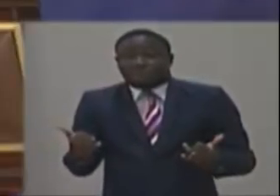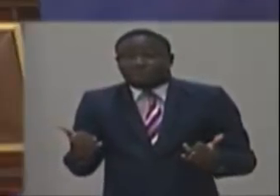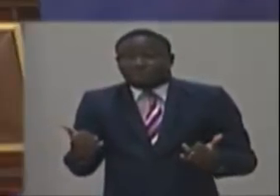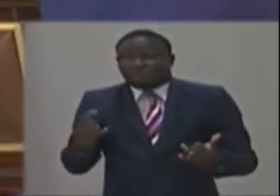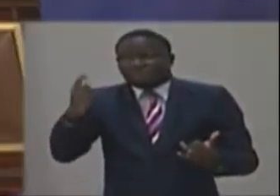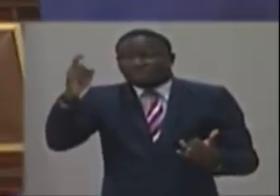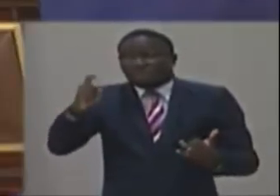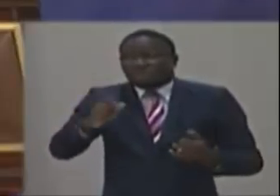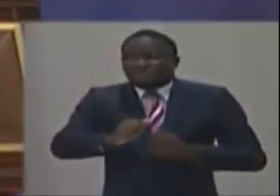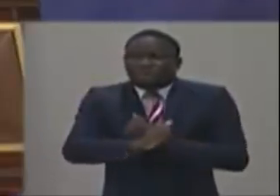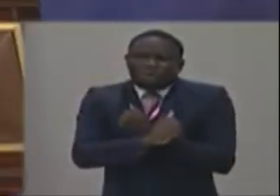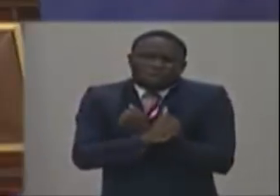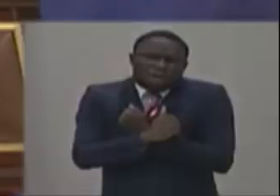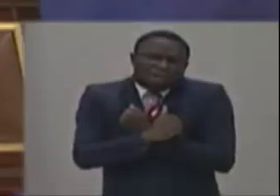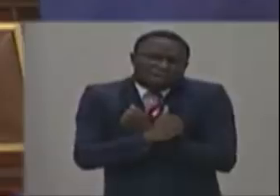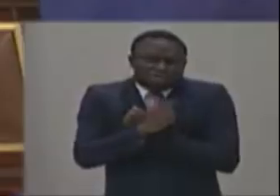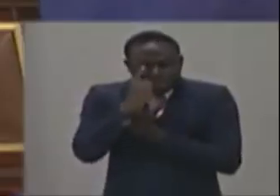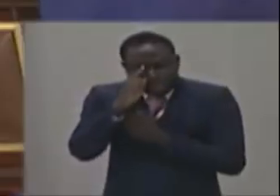il a besoin d'affection.